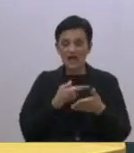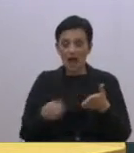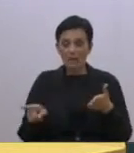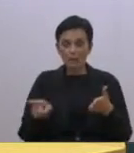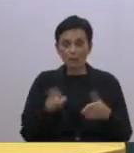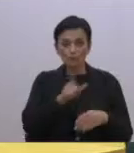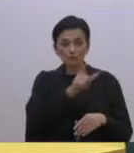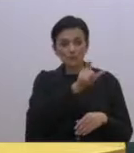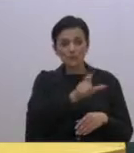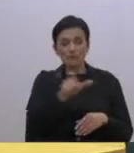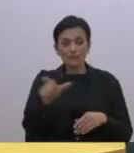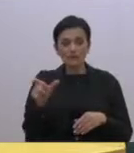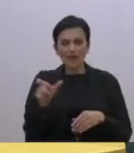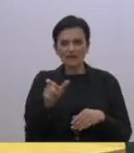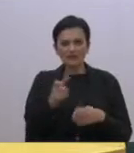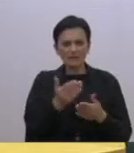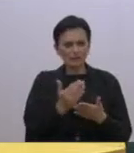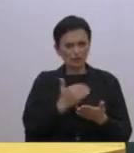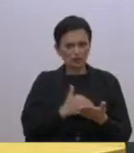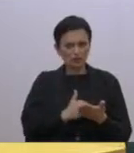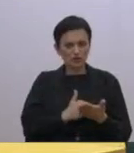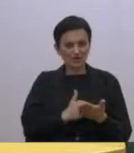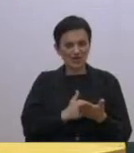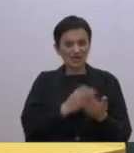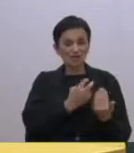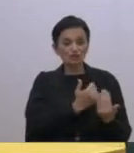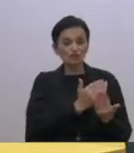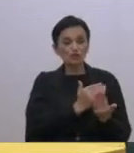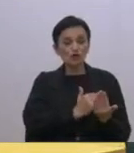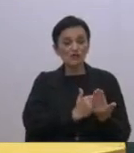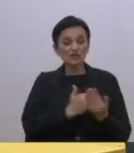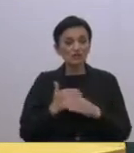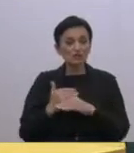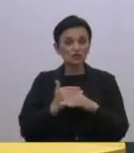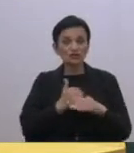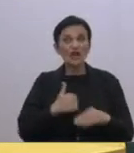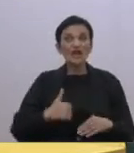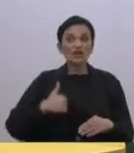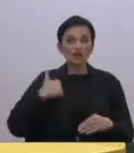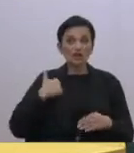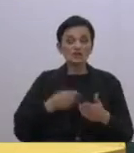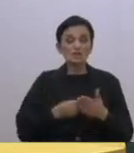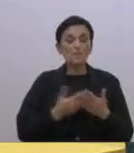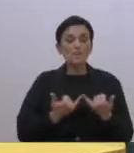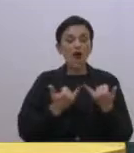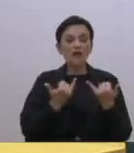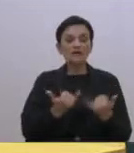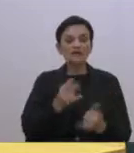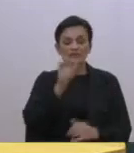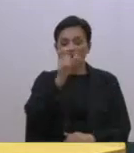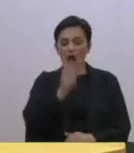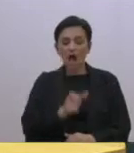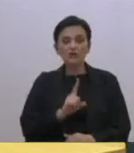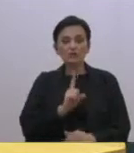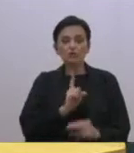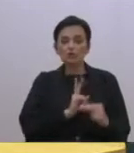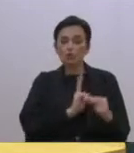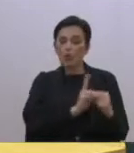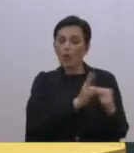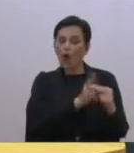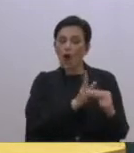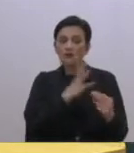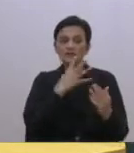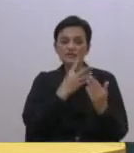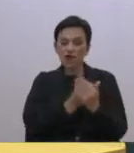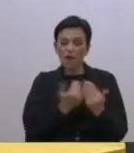ჩვენ შედეგების თვალსაზრისით გავათანაბროთ. ადამიანების ღირსების პატივისცემა არის, რომ მას არ შეუშალოთ თავისი